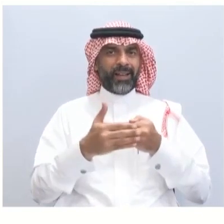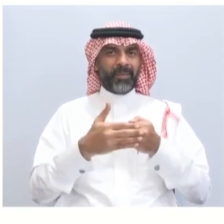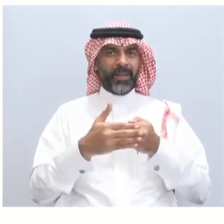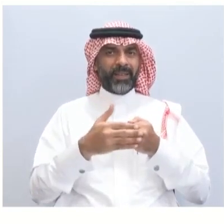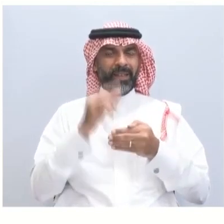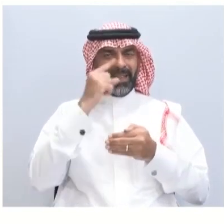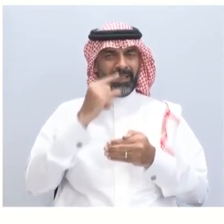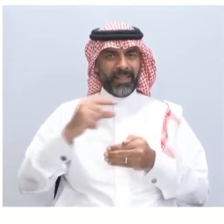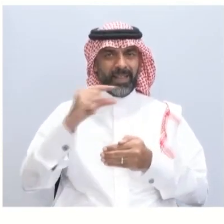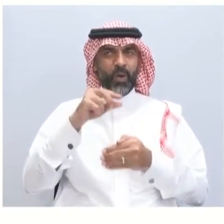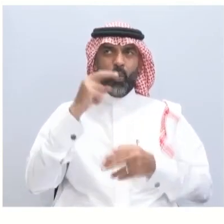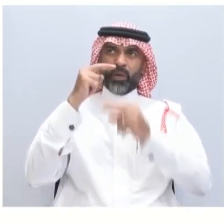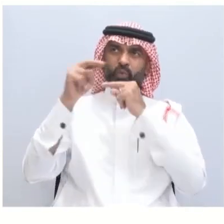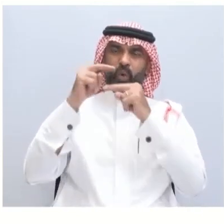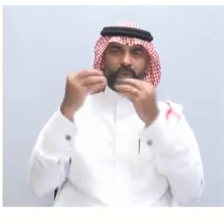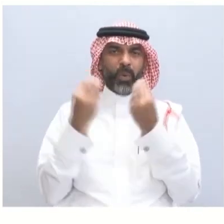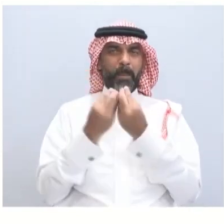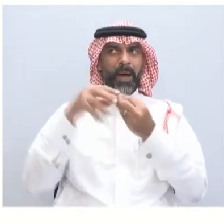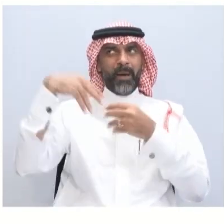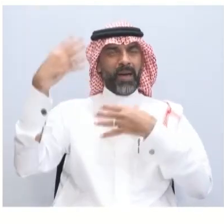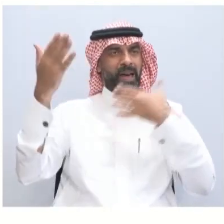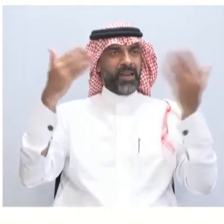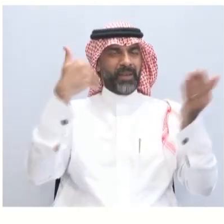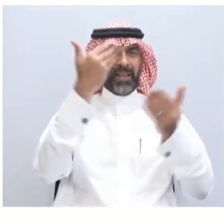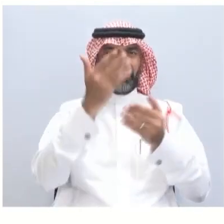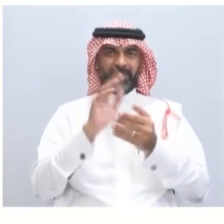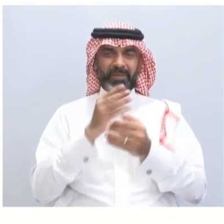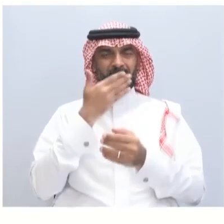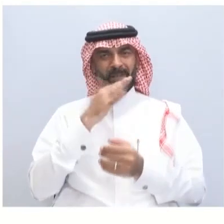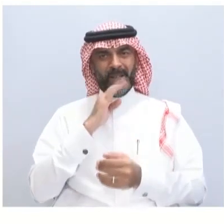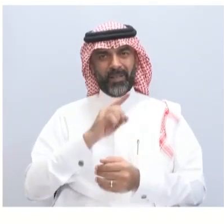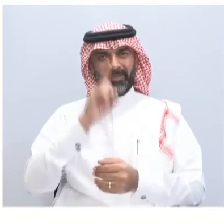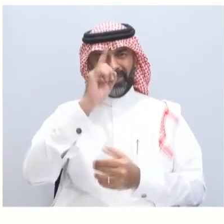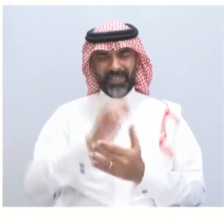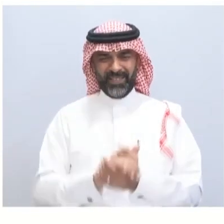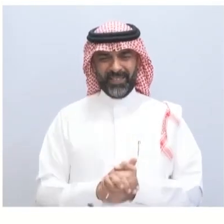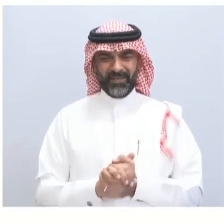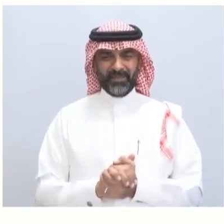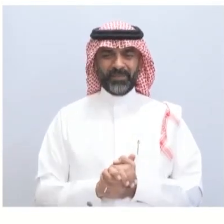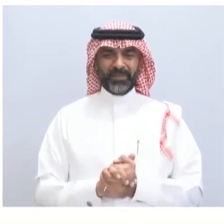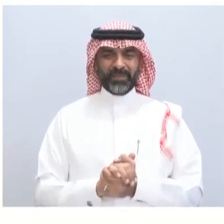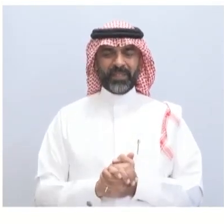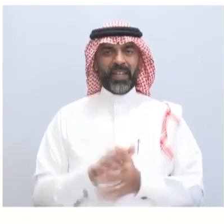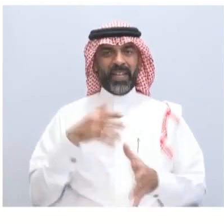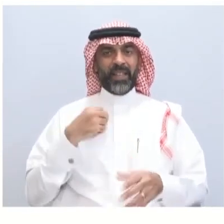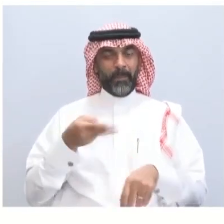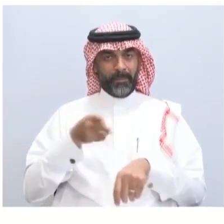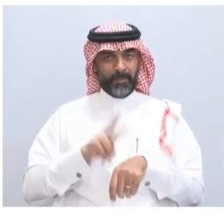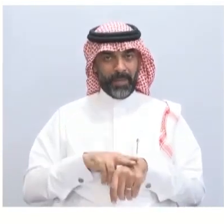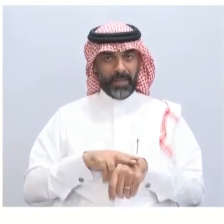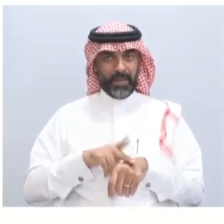والتواصل مع الشعوب الاخرى والتواصل مع الشعوب الاخرى اذا ابنائي اكرر على